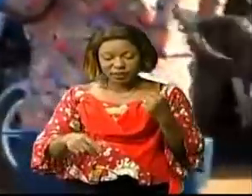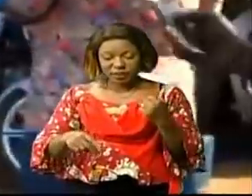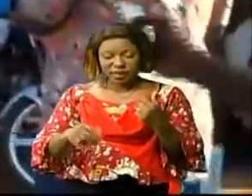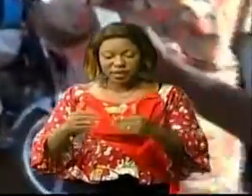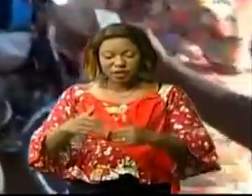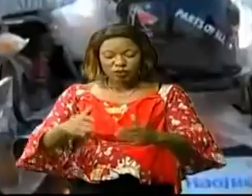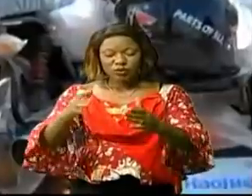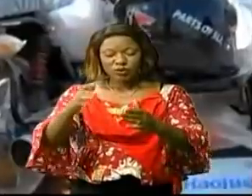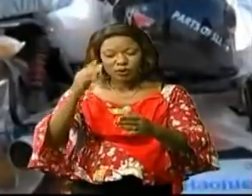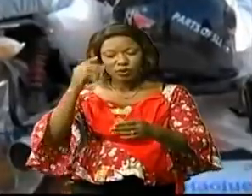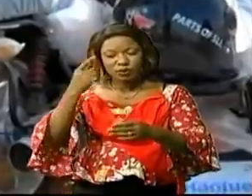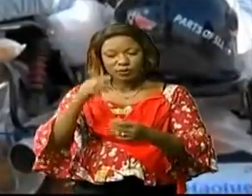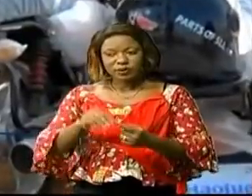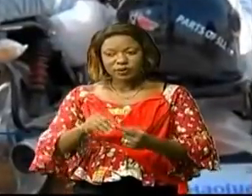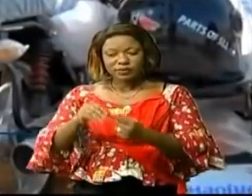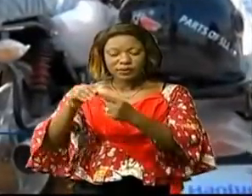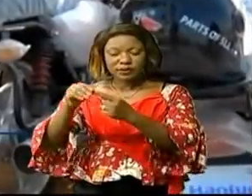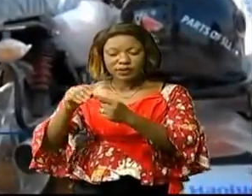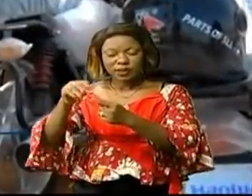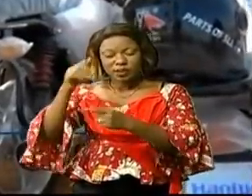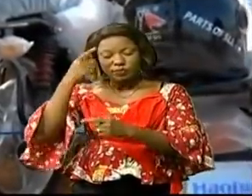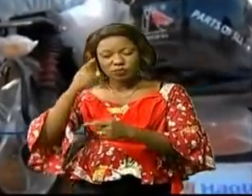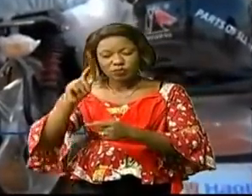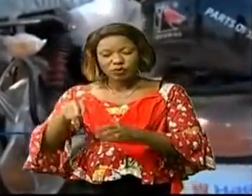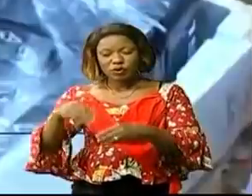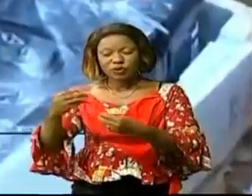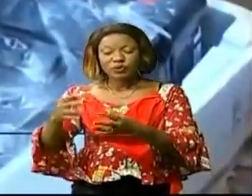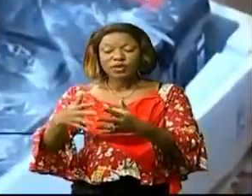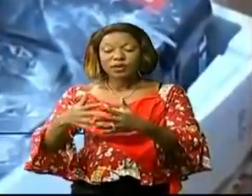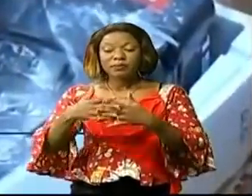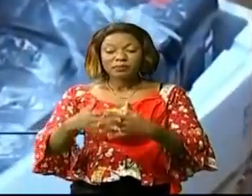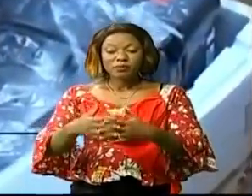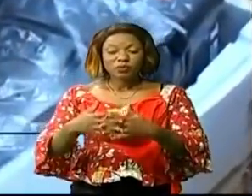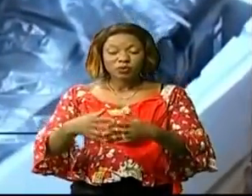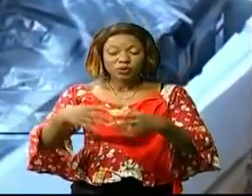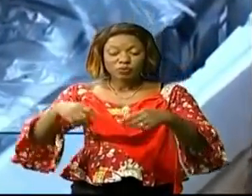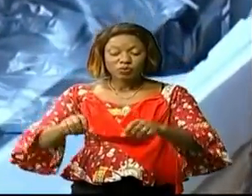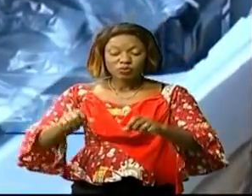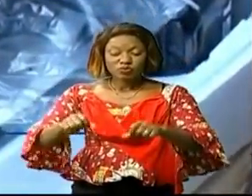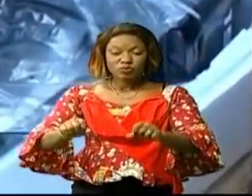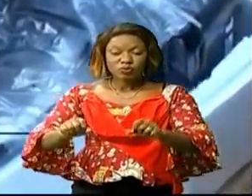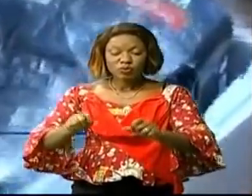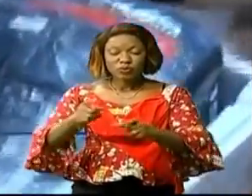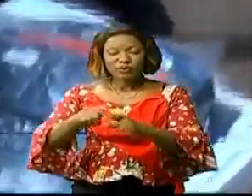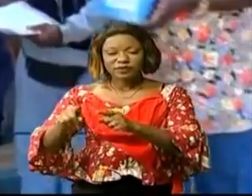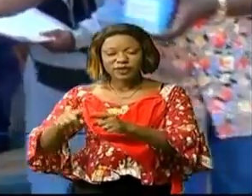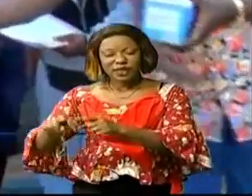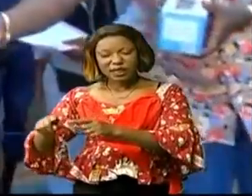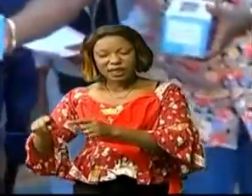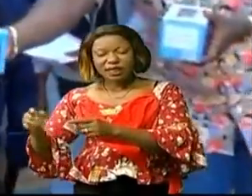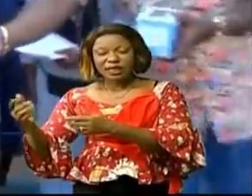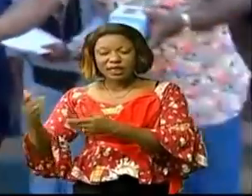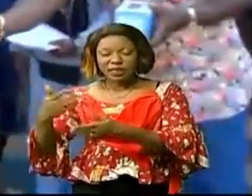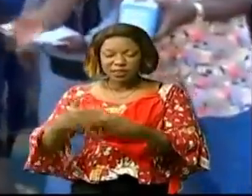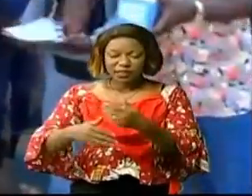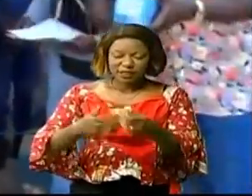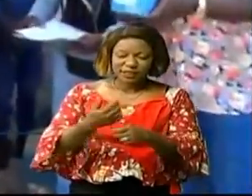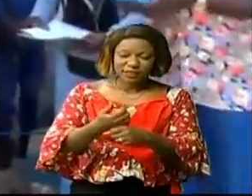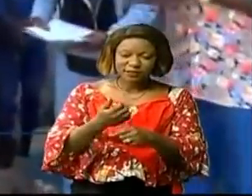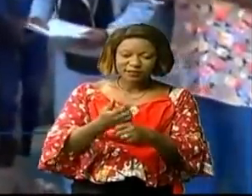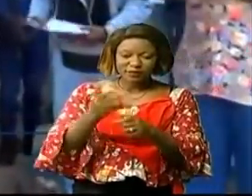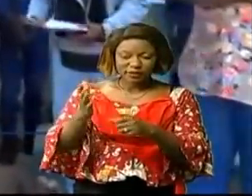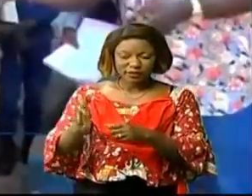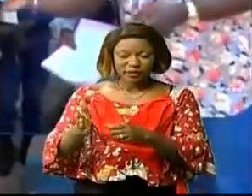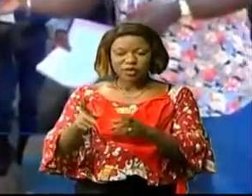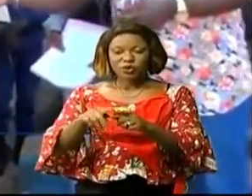procédé à la remise officielle de motos, montères hors bord et touraya aux différents services de sécurité provinciale, notamment